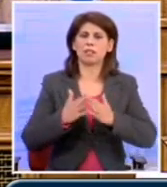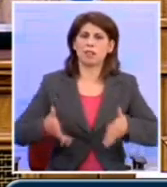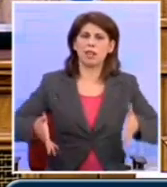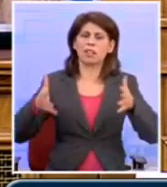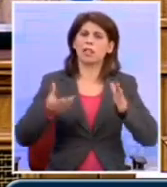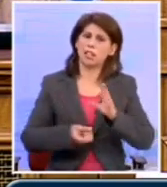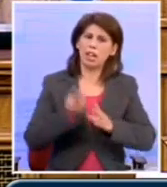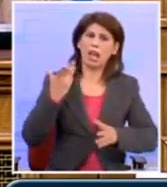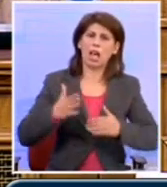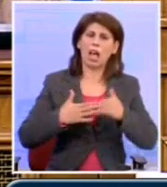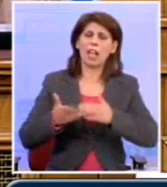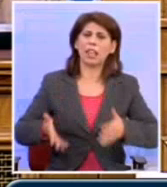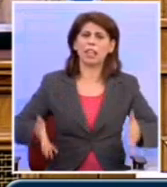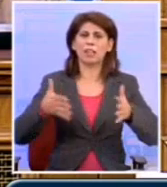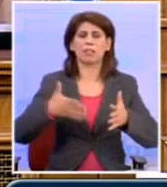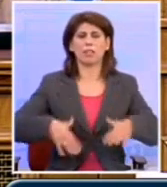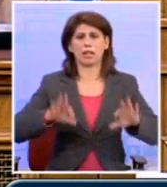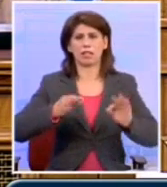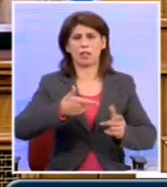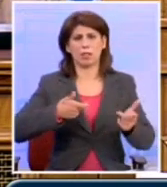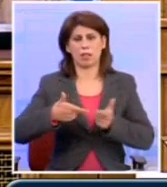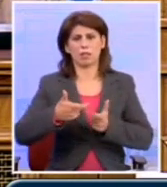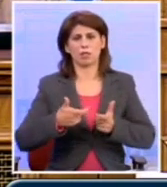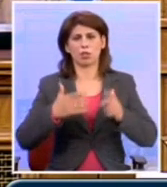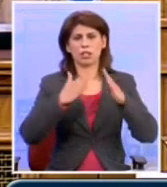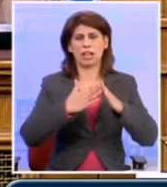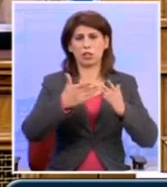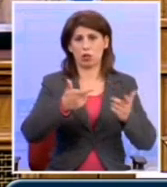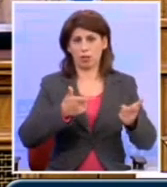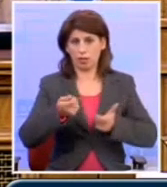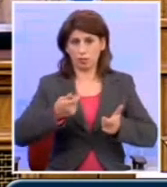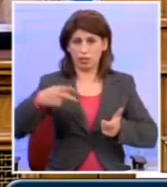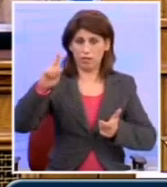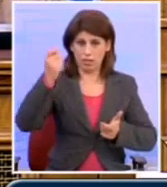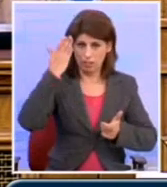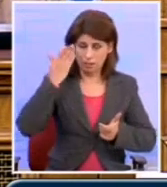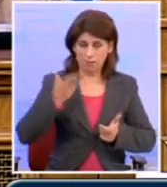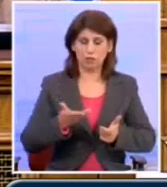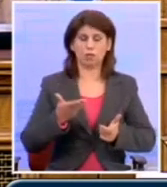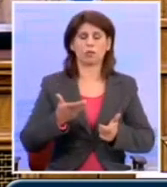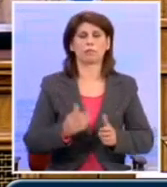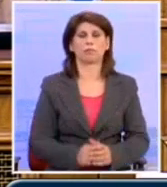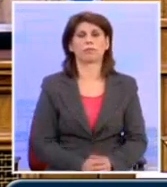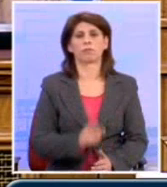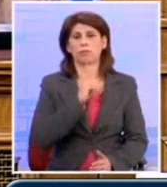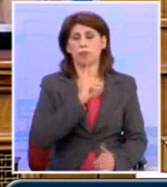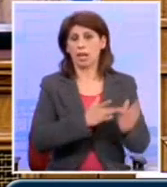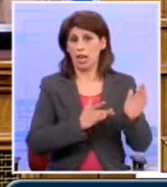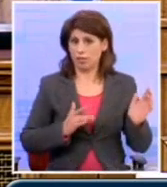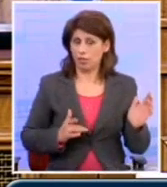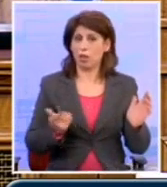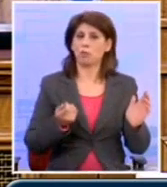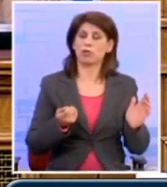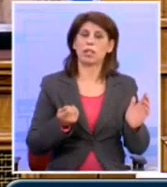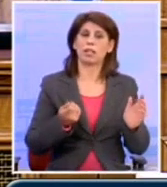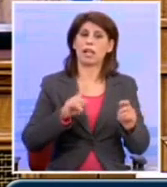νέα ακίνητα, είτε θα αρχίσει ο δανεισμός από τις τράπεζες στεγαστικών δανείων που θα αυξήσει τις τιμές των ακινήτων, όπως έγινε στην Ιρλανδία, όπως έγινε στην